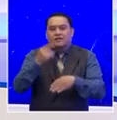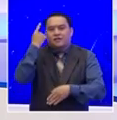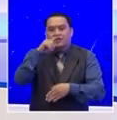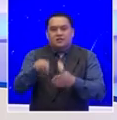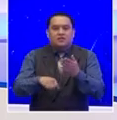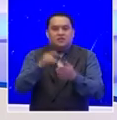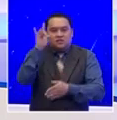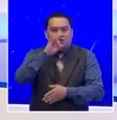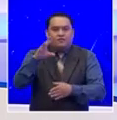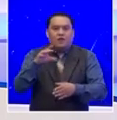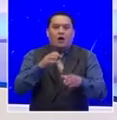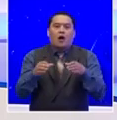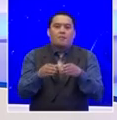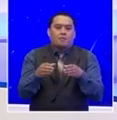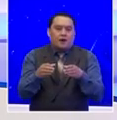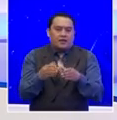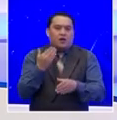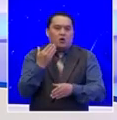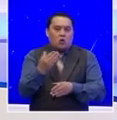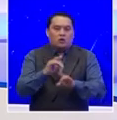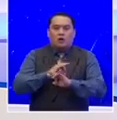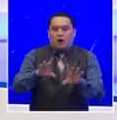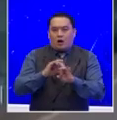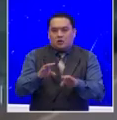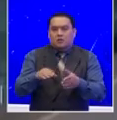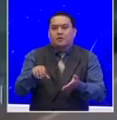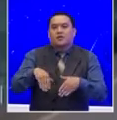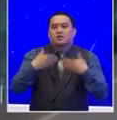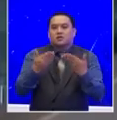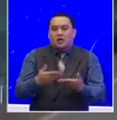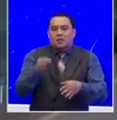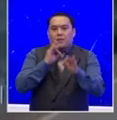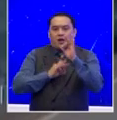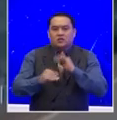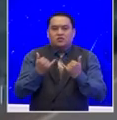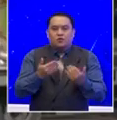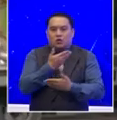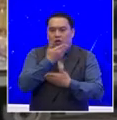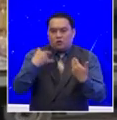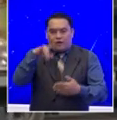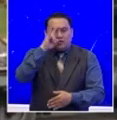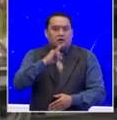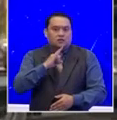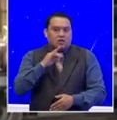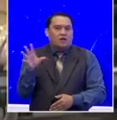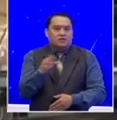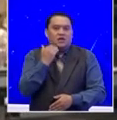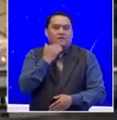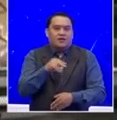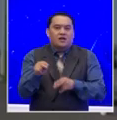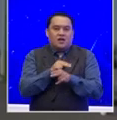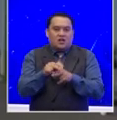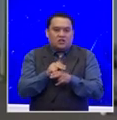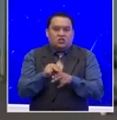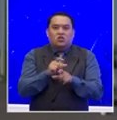инициативе известной фармацевтической компании. Как отметили ее представители, этих препаратов сегодня нет в Казахстане. Все они эффективны в